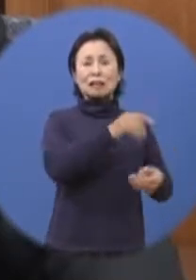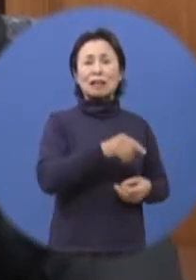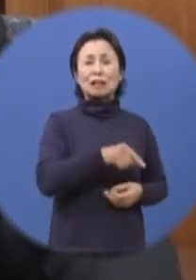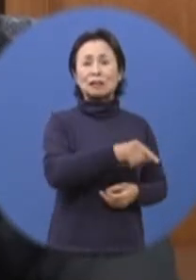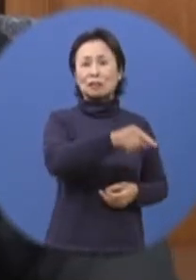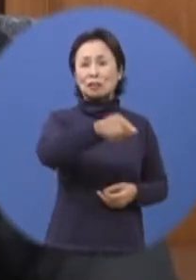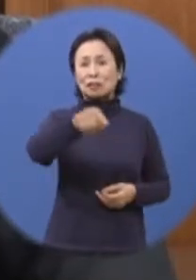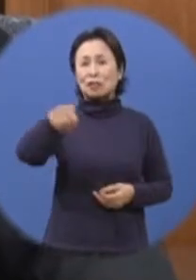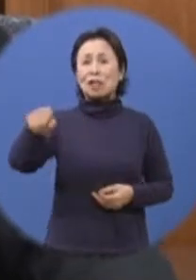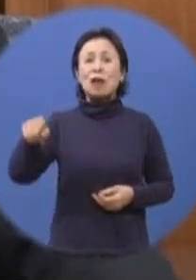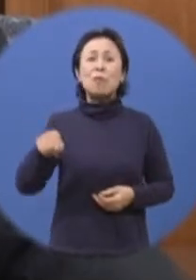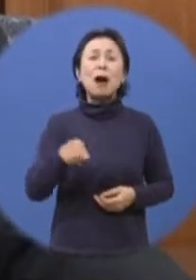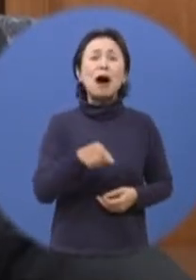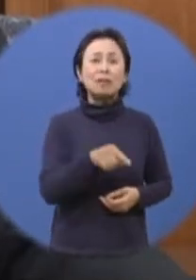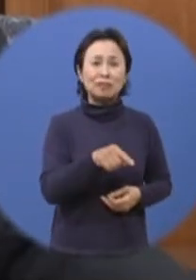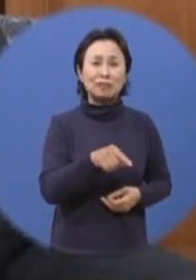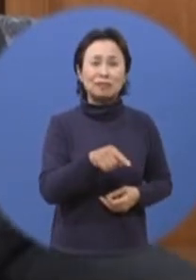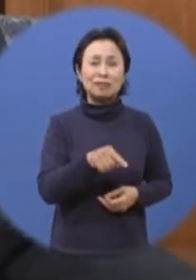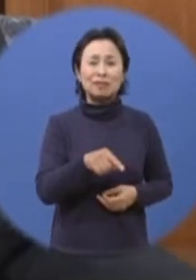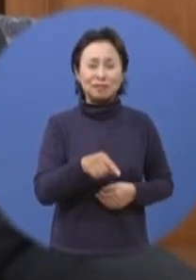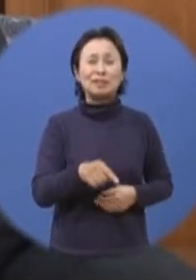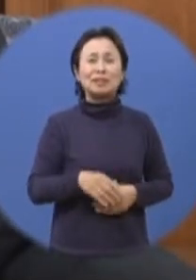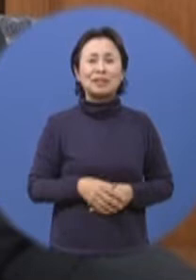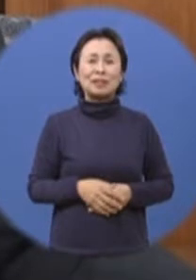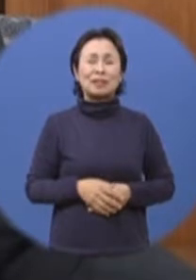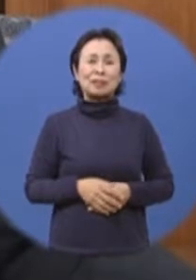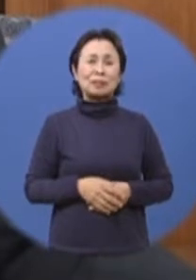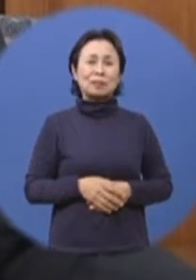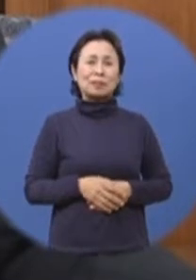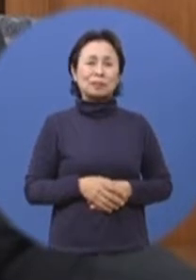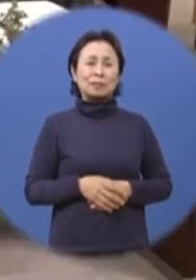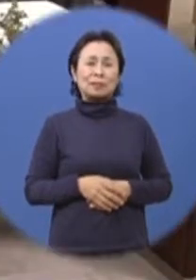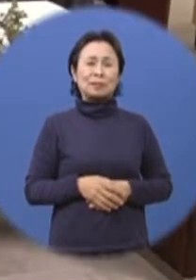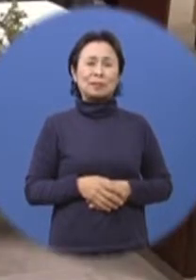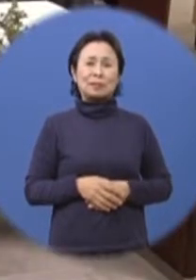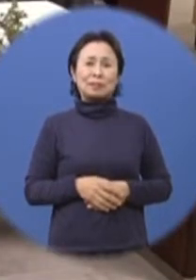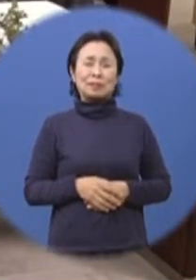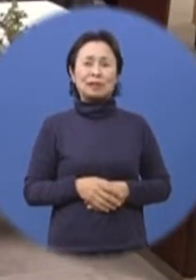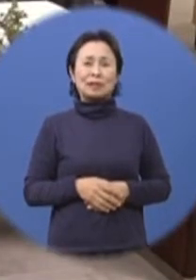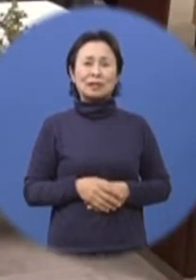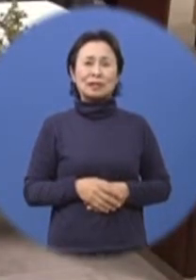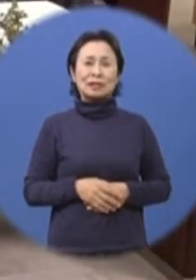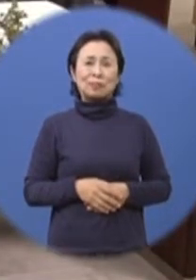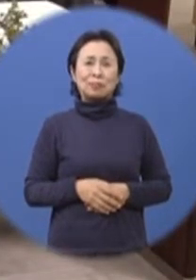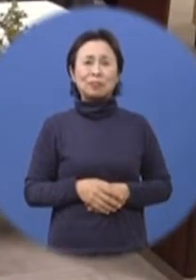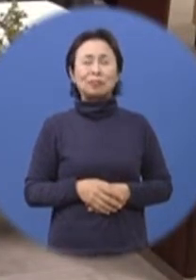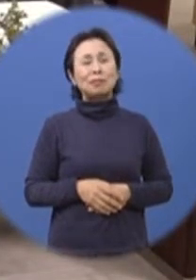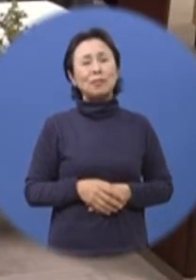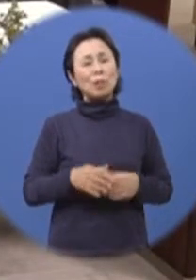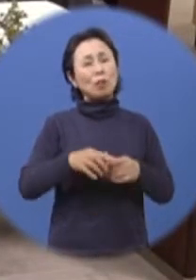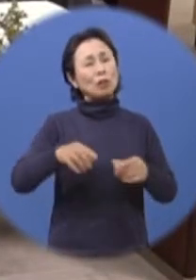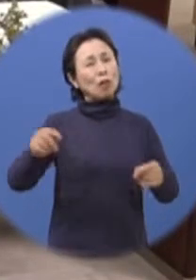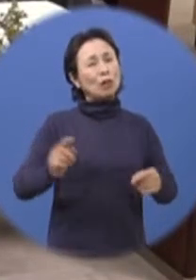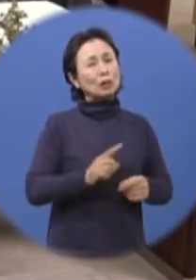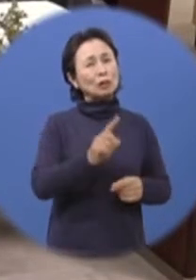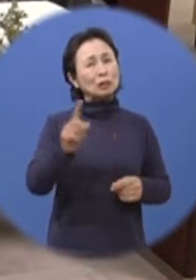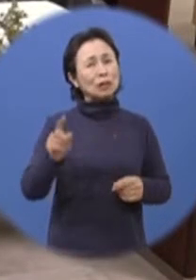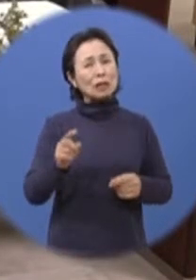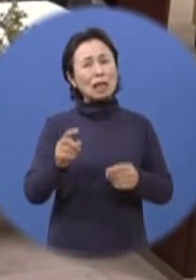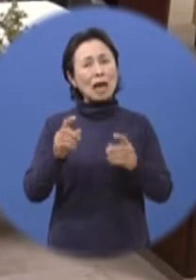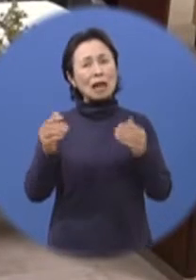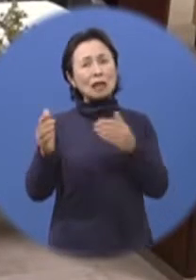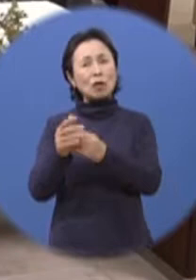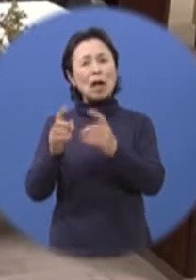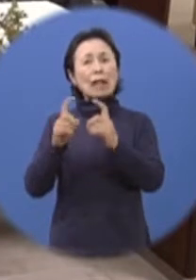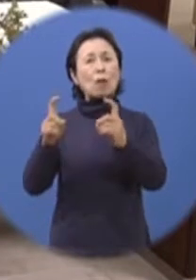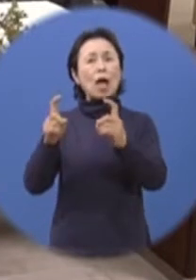洋ゲー境界誰でもねハードだってね中野日本一周しのつべ名古屋へ集結するということ